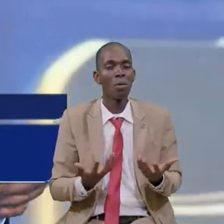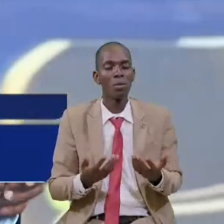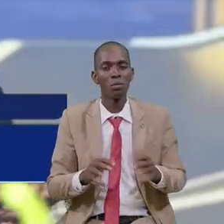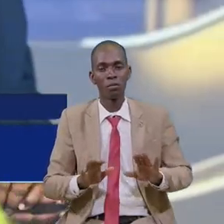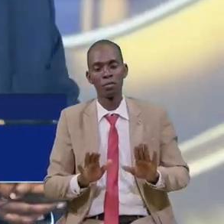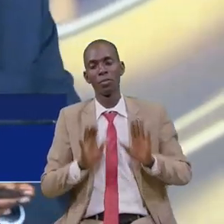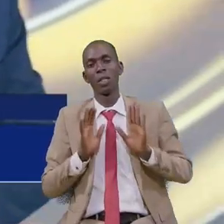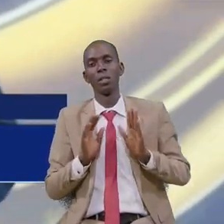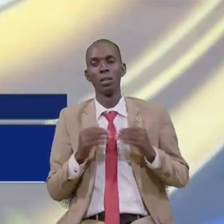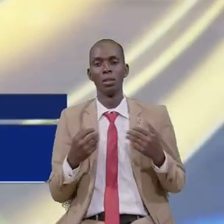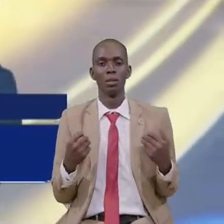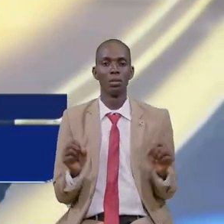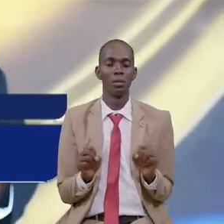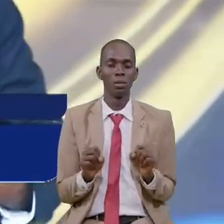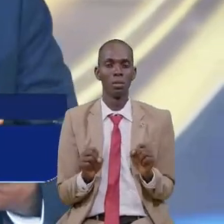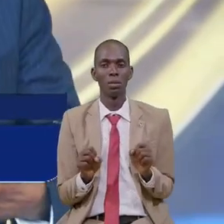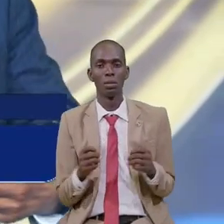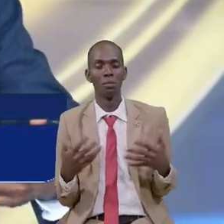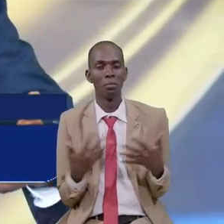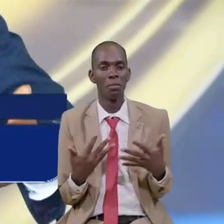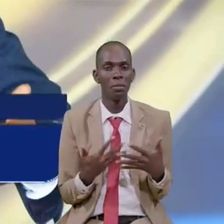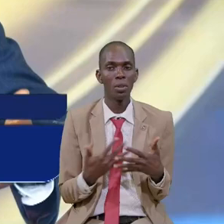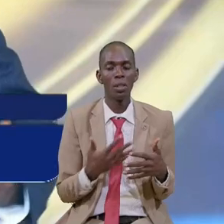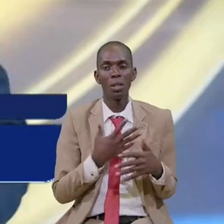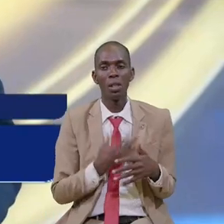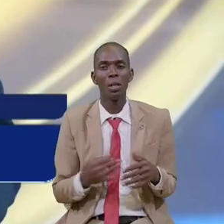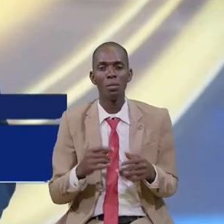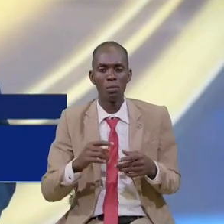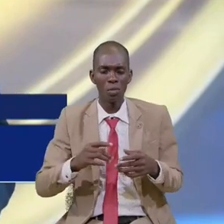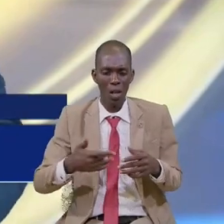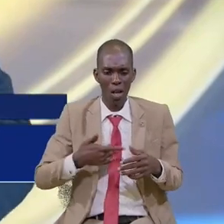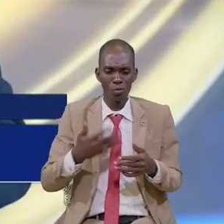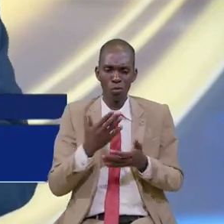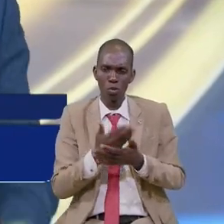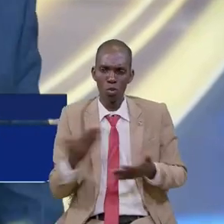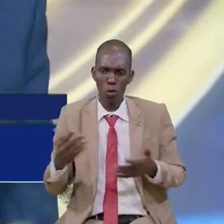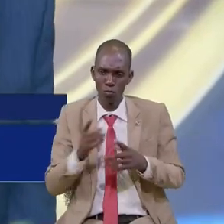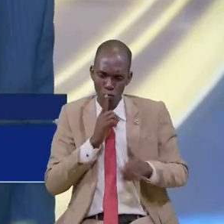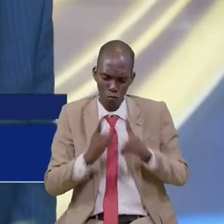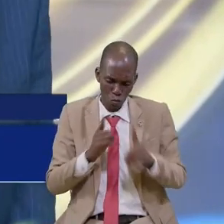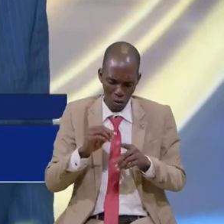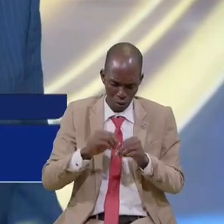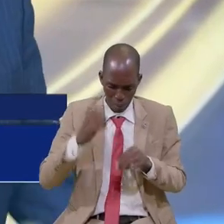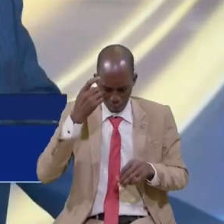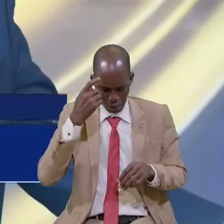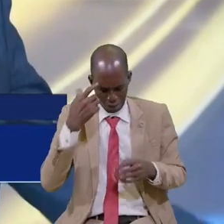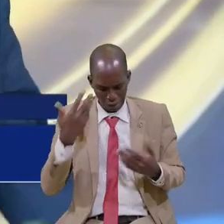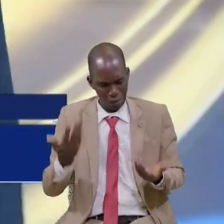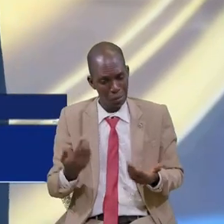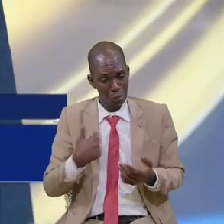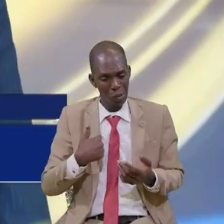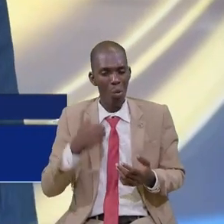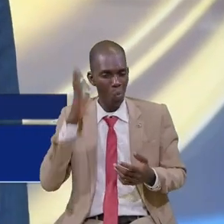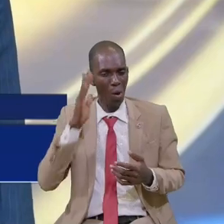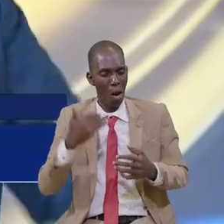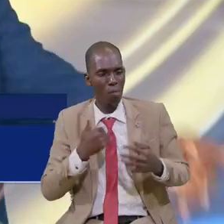qu'il tremble. La première chose, c'est qu'il commence. Il y a un soliloque. Oh, je pourrais aller là-bas, mais je